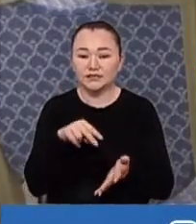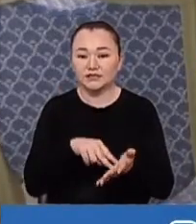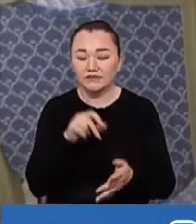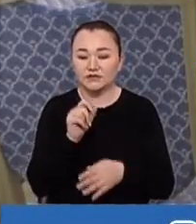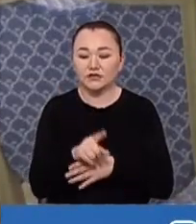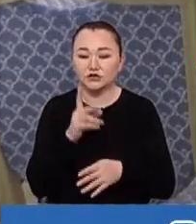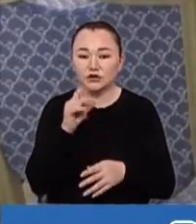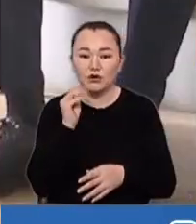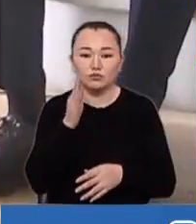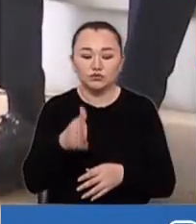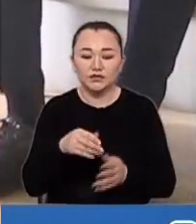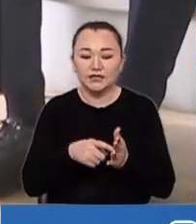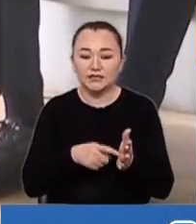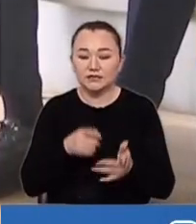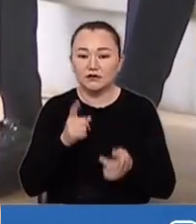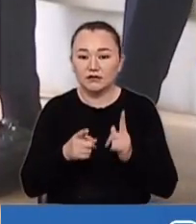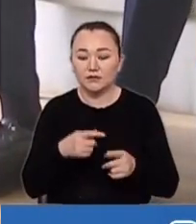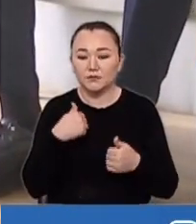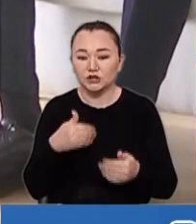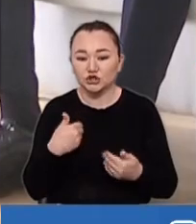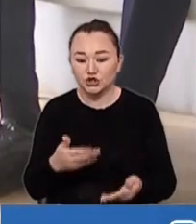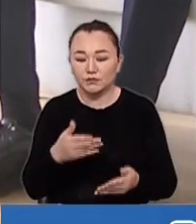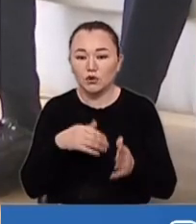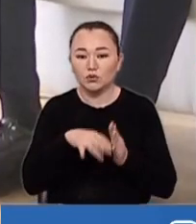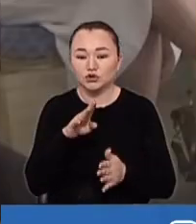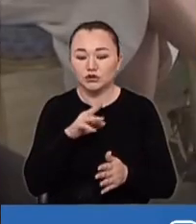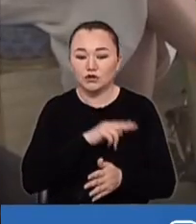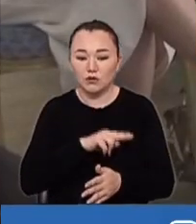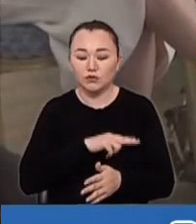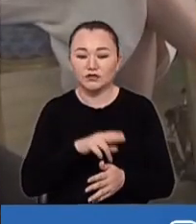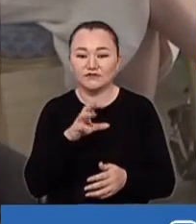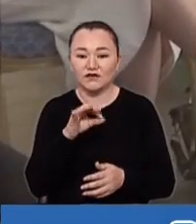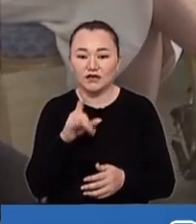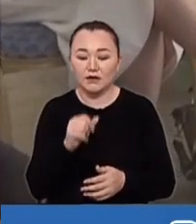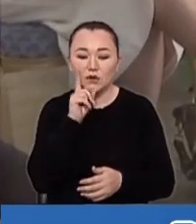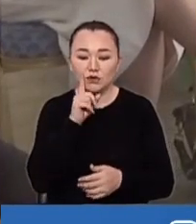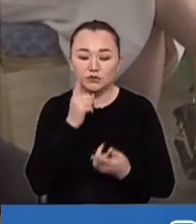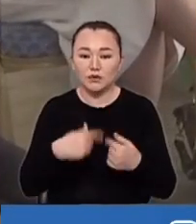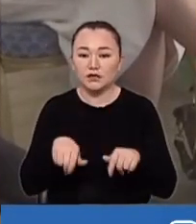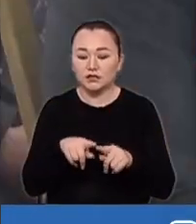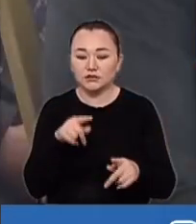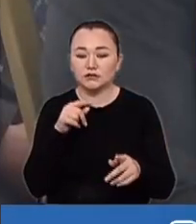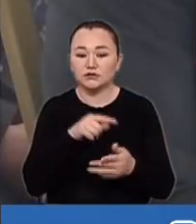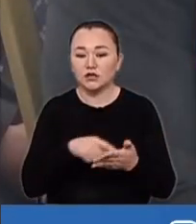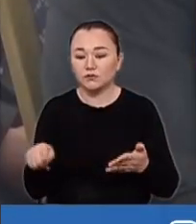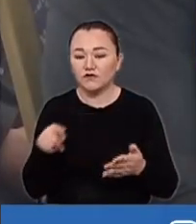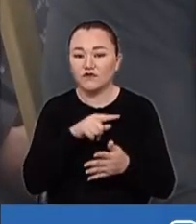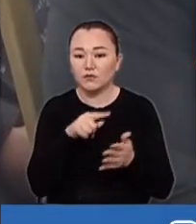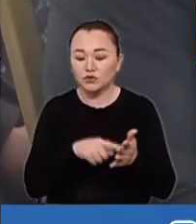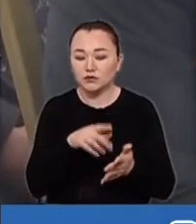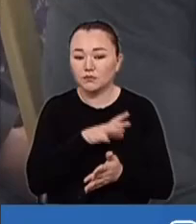задачи на будущее делились конкретными предложениями по улучшению работы в сфере Молодёжной политики затронуты были также вопросы